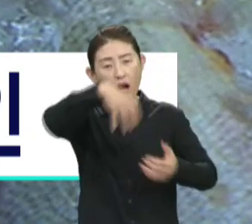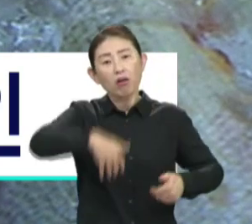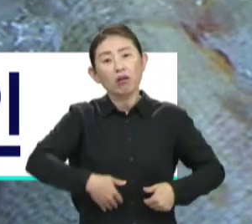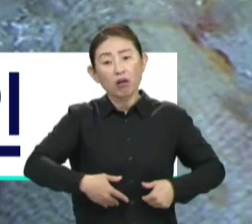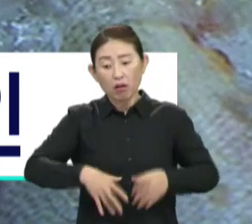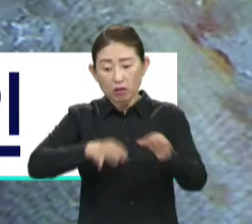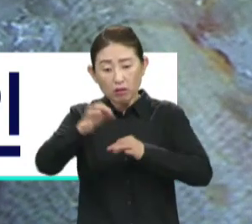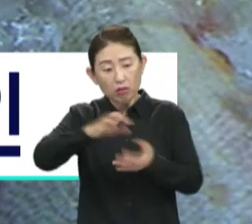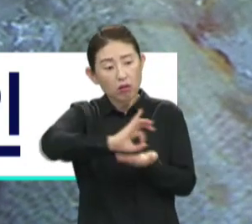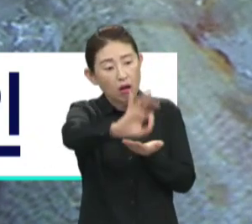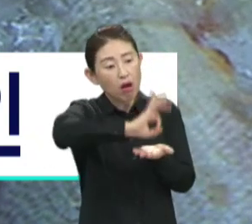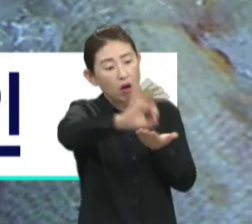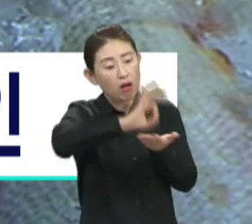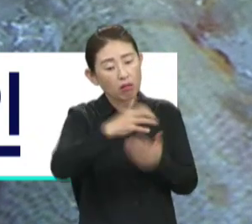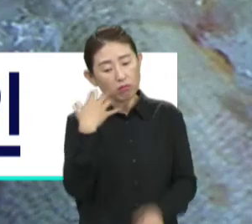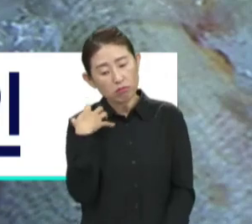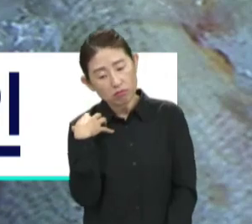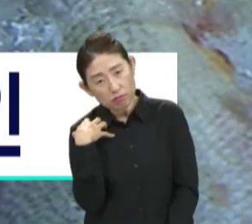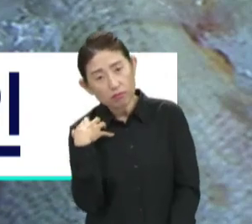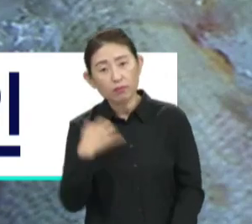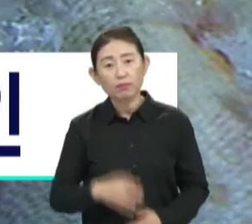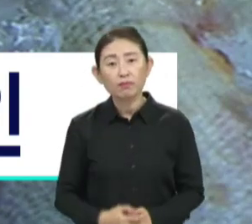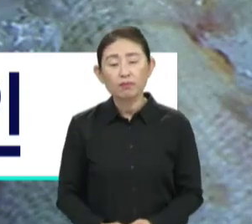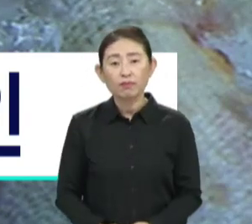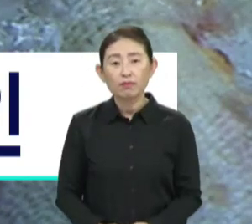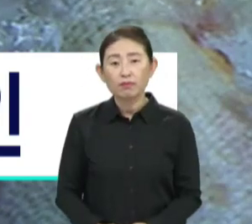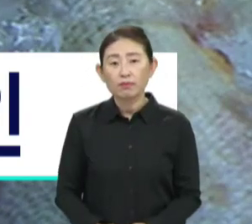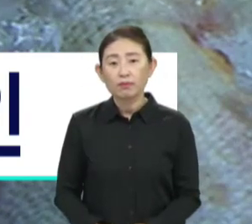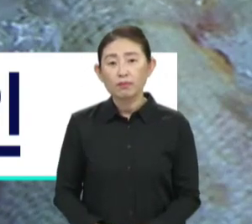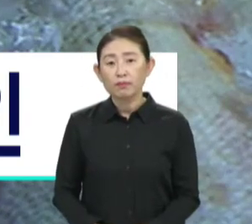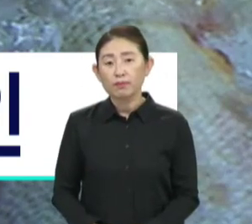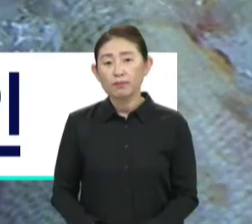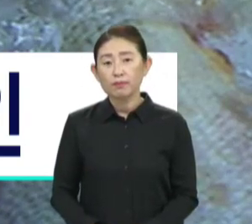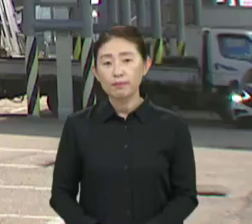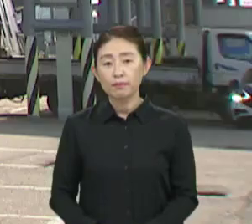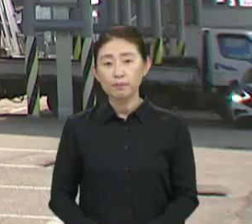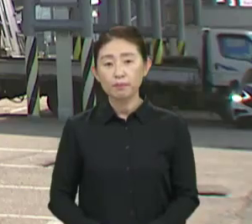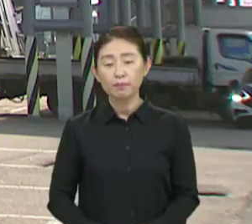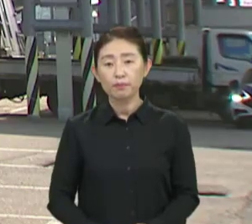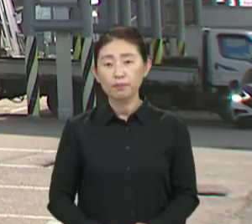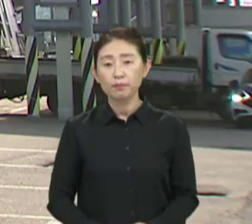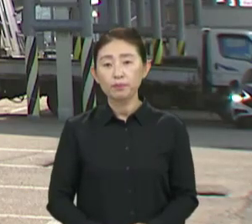상인들의 부담이 더 커지고 있다고 합니다. 보도에 김진석 기자입니다.